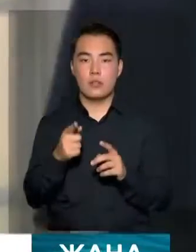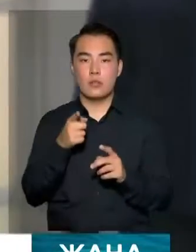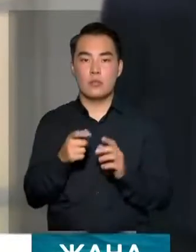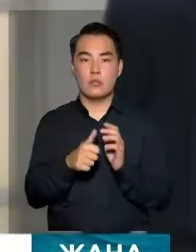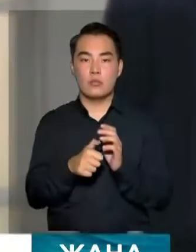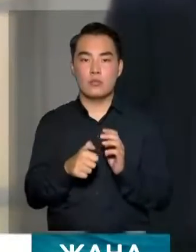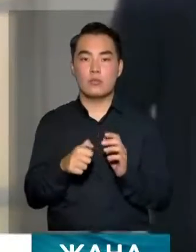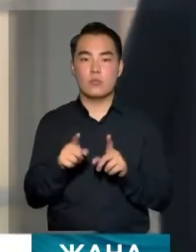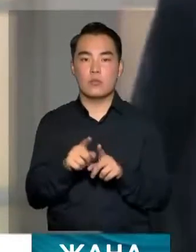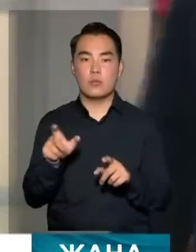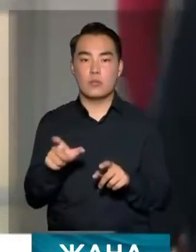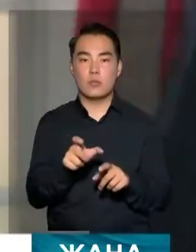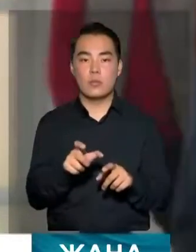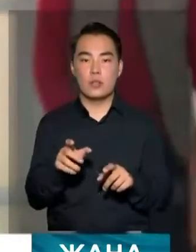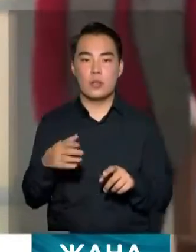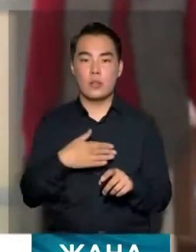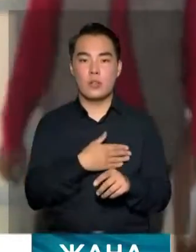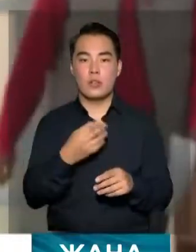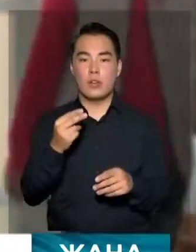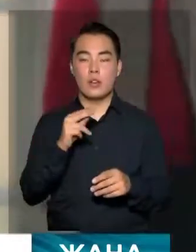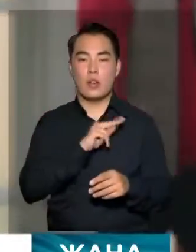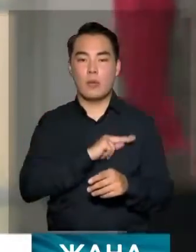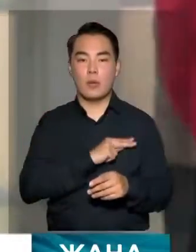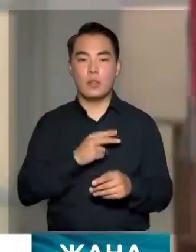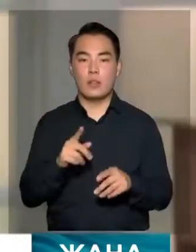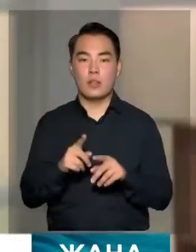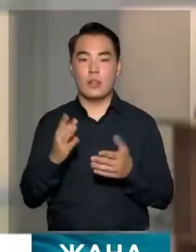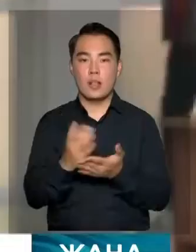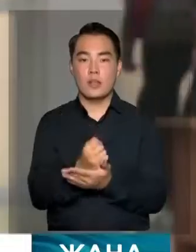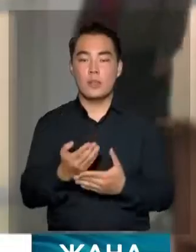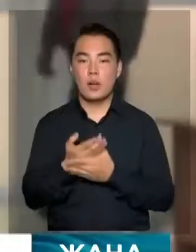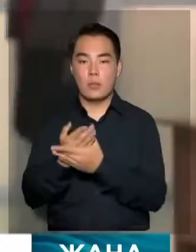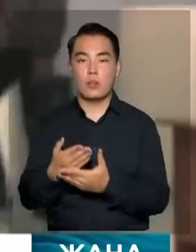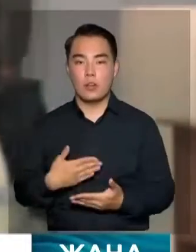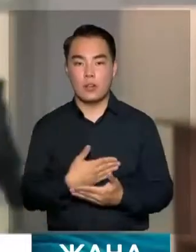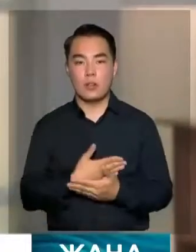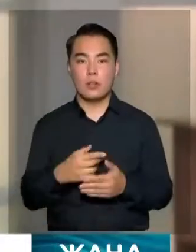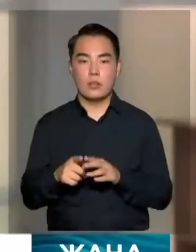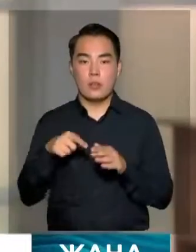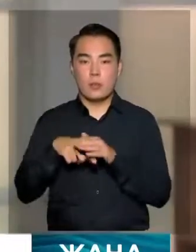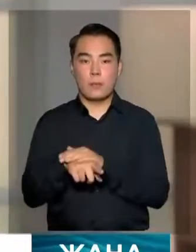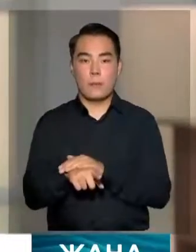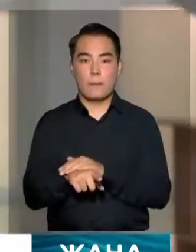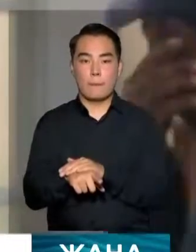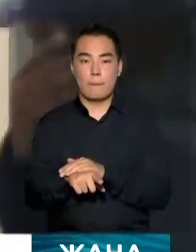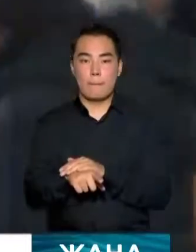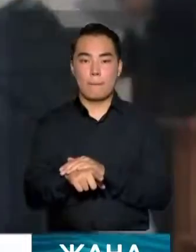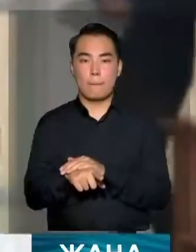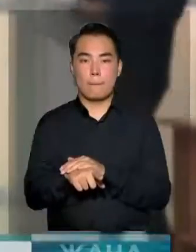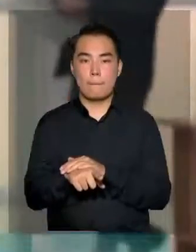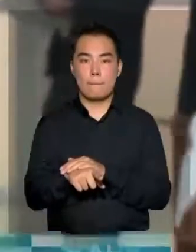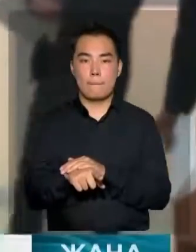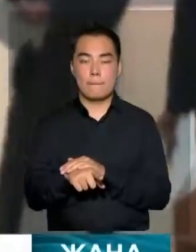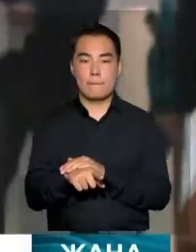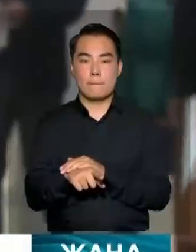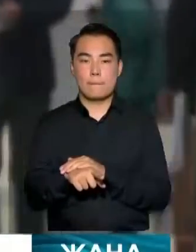1654 адам жұмыспен қамту жоспарланған болатын. Сол мақсатта осы жәрмеңке ұлттық жобаға шараның ішіндегі кәсіпкерлік мақсаттағы,